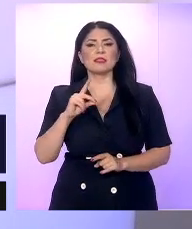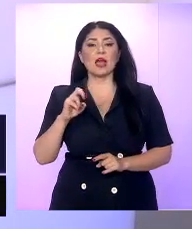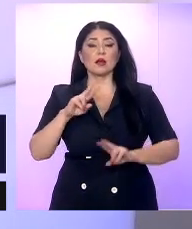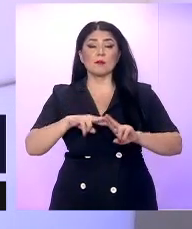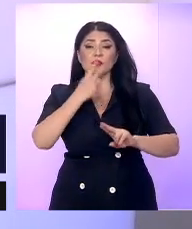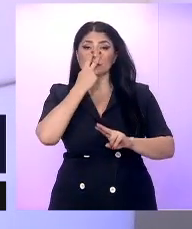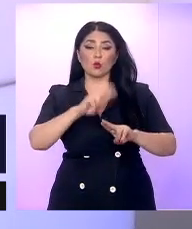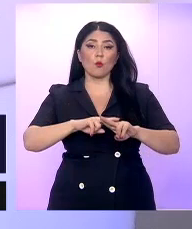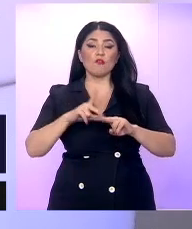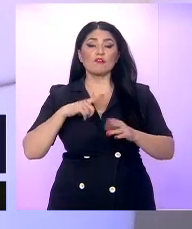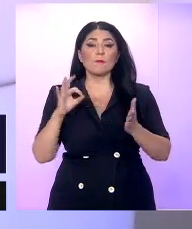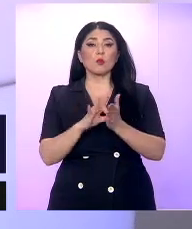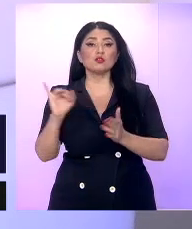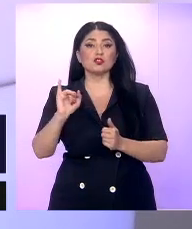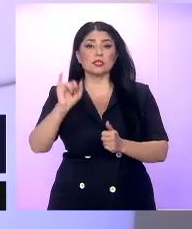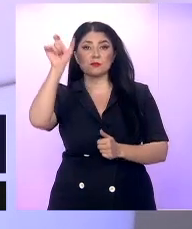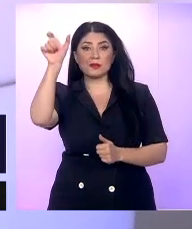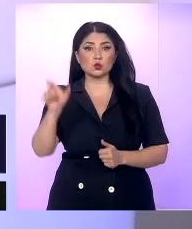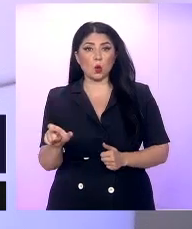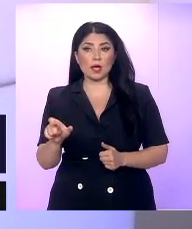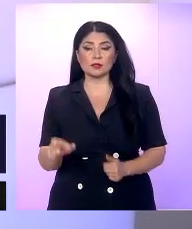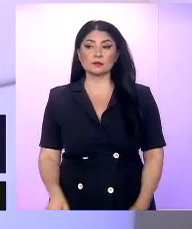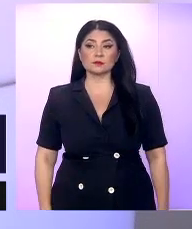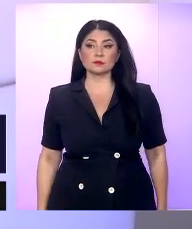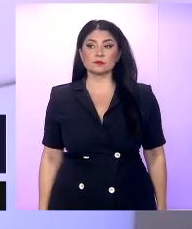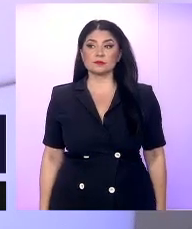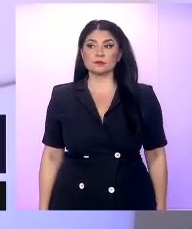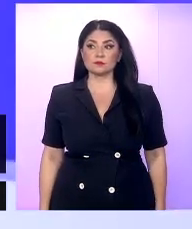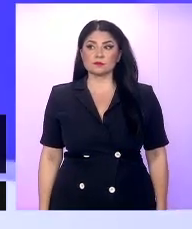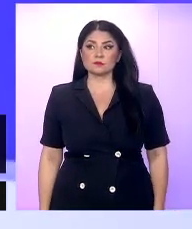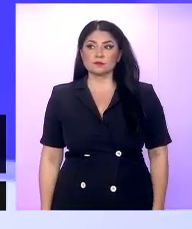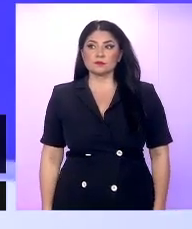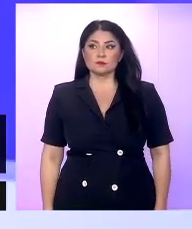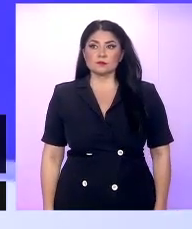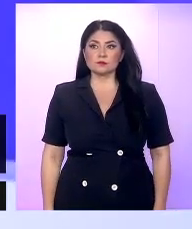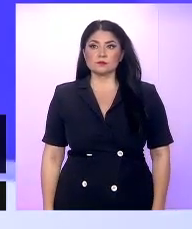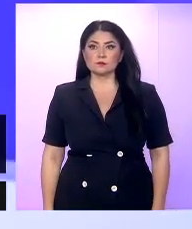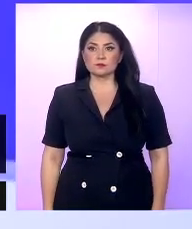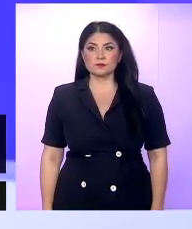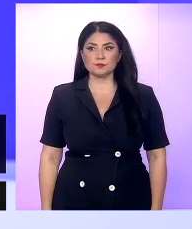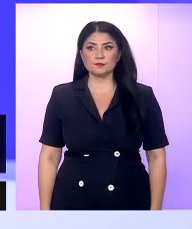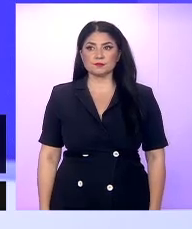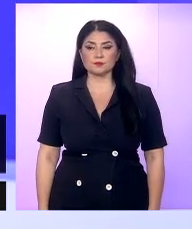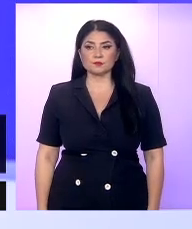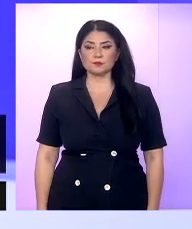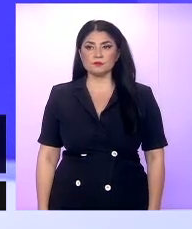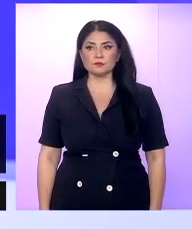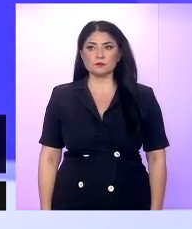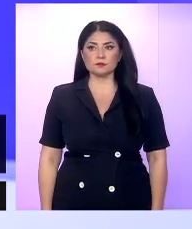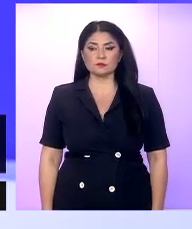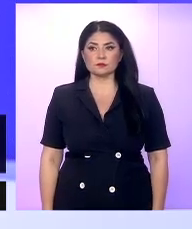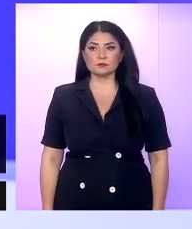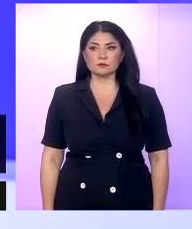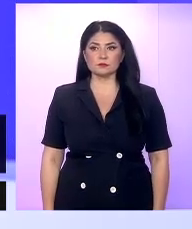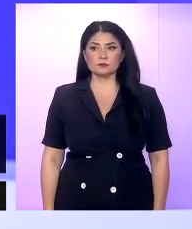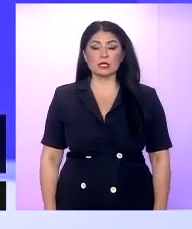vor arăta propunerile, cine sunt cei care vor fi înaintați de organizații,